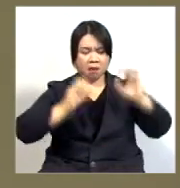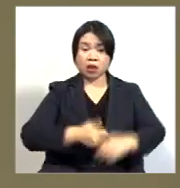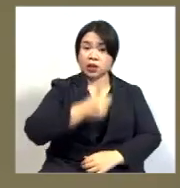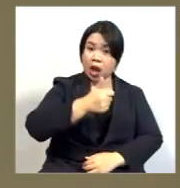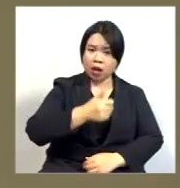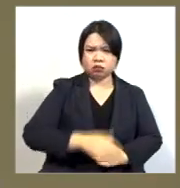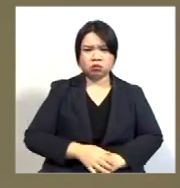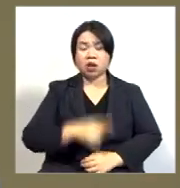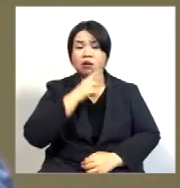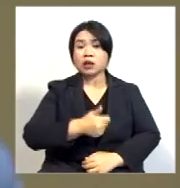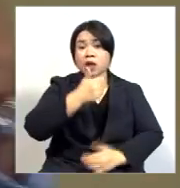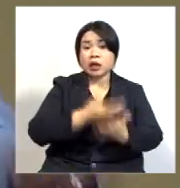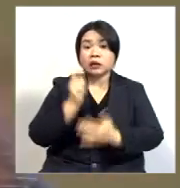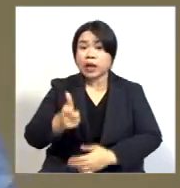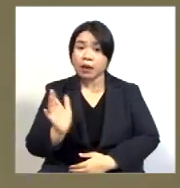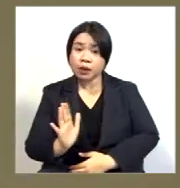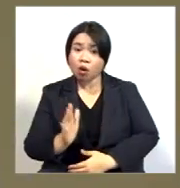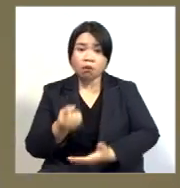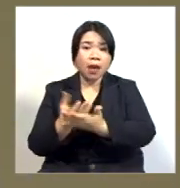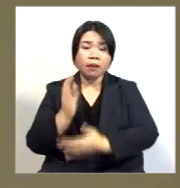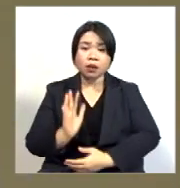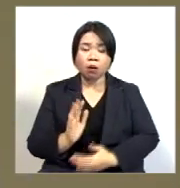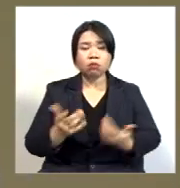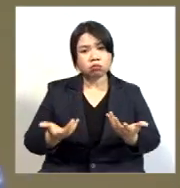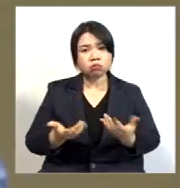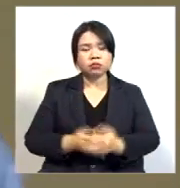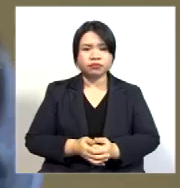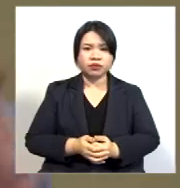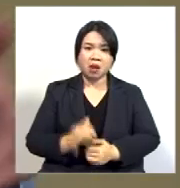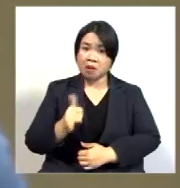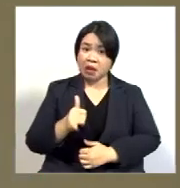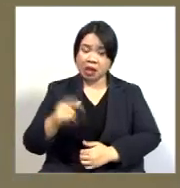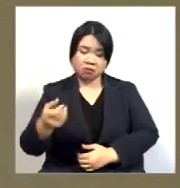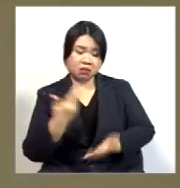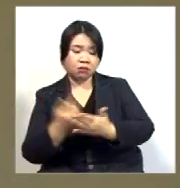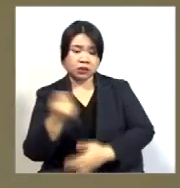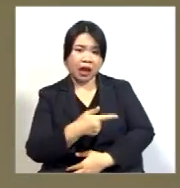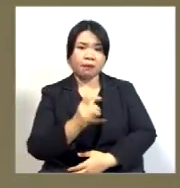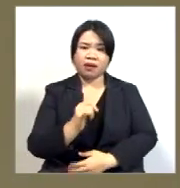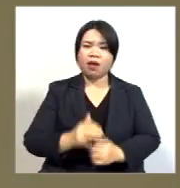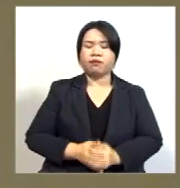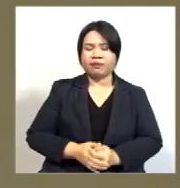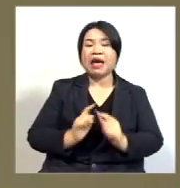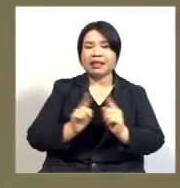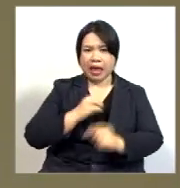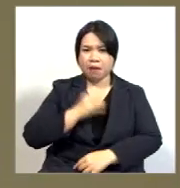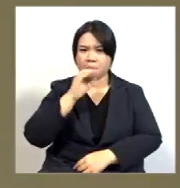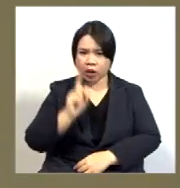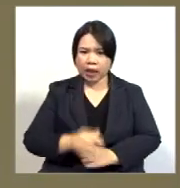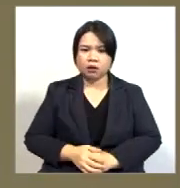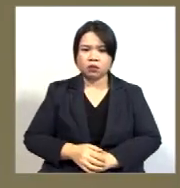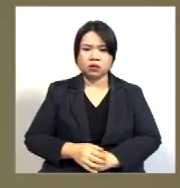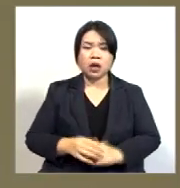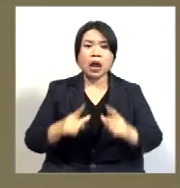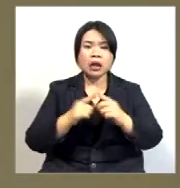ชนะเสร็จมันก็ไม่มีอะไรต้องจ่ายหรือไม่ต้องไปจ่ายมากก็ได้พอดีพอไล่รัฐอาจจะได้สตางค์จากเบมก็ได้คำตอบคือทุกอย่างมันคืออนา